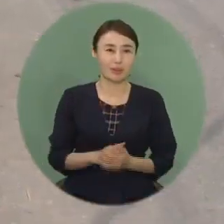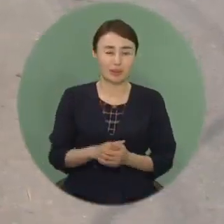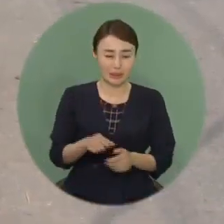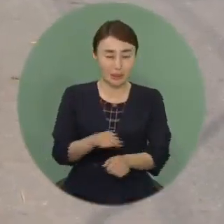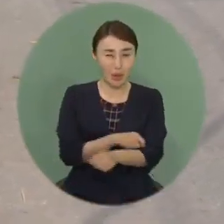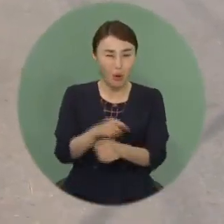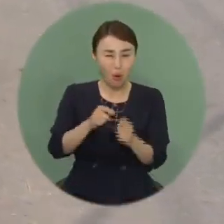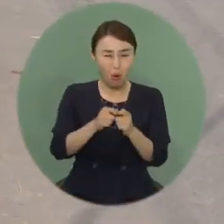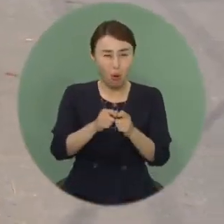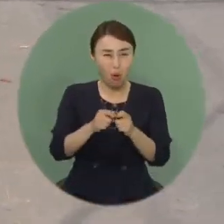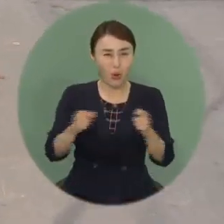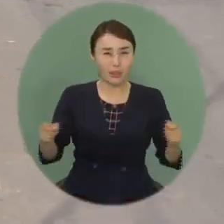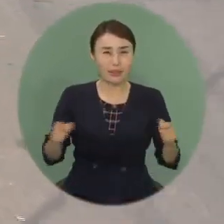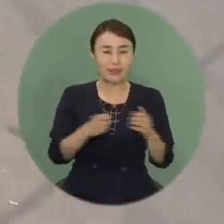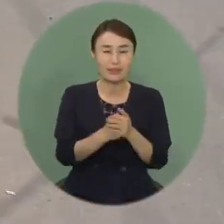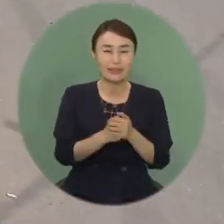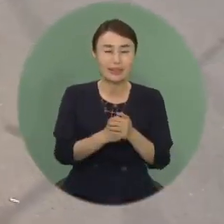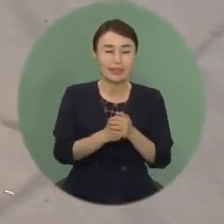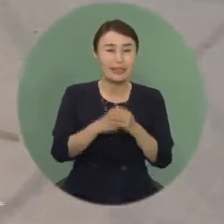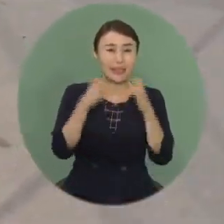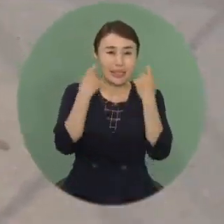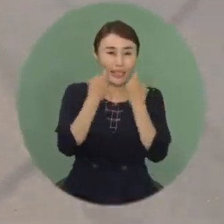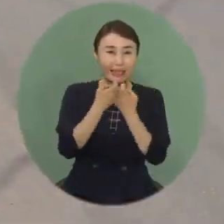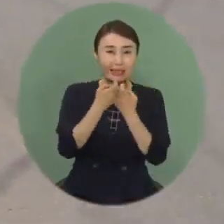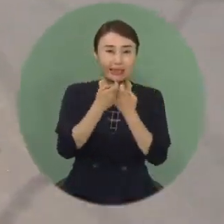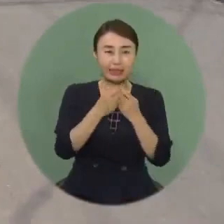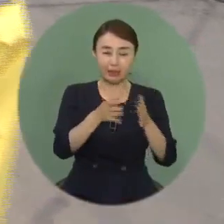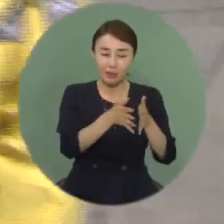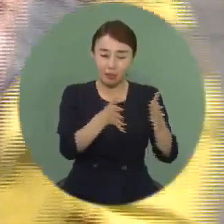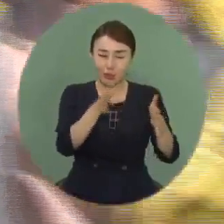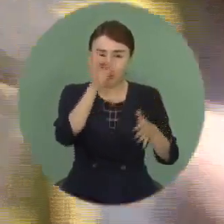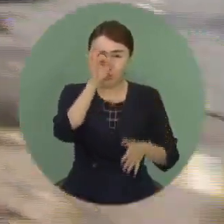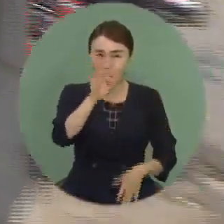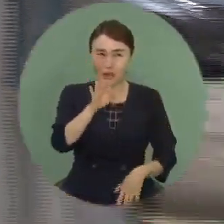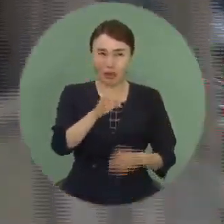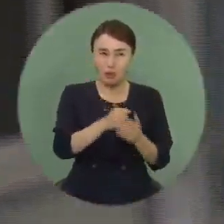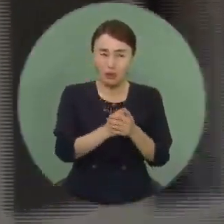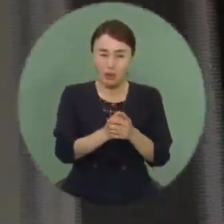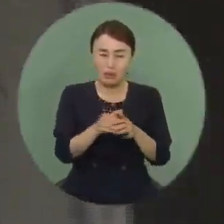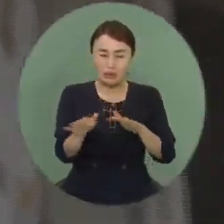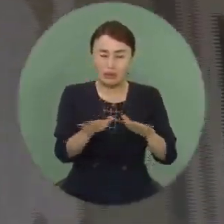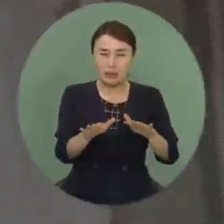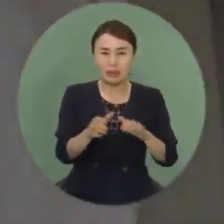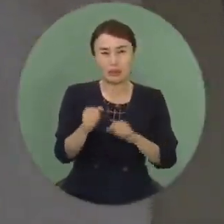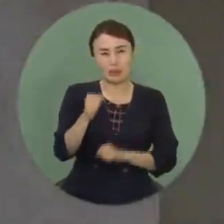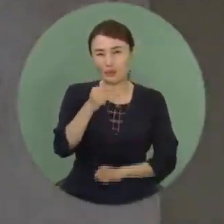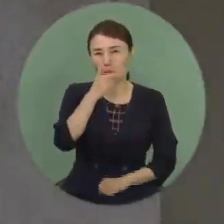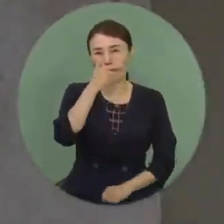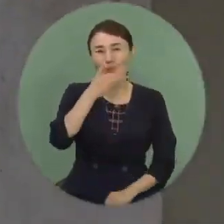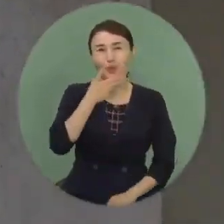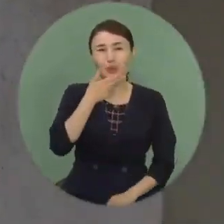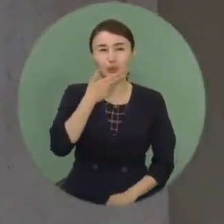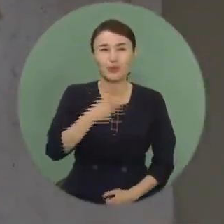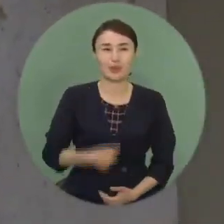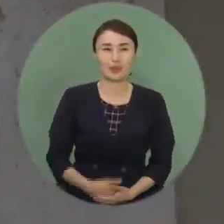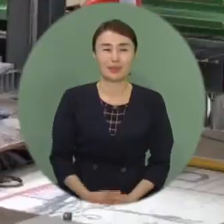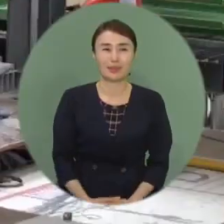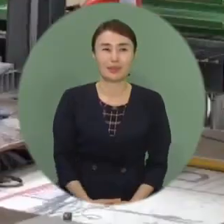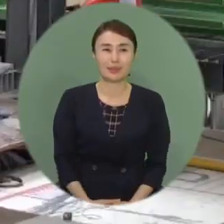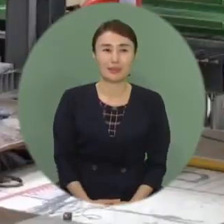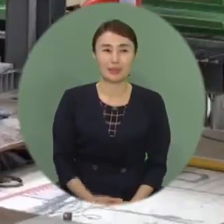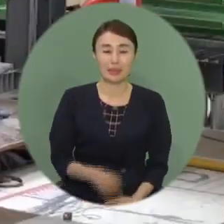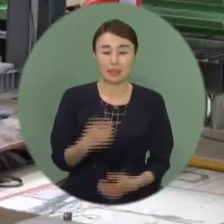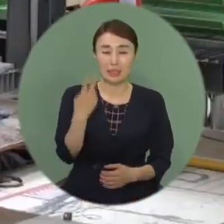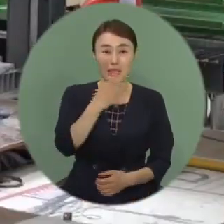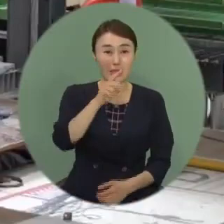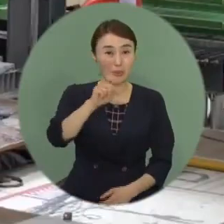특히 이렇게 오래된 민간 건축물의 경우 내진 보강이 전혀 되지 않고 있어 지진의 속수 무 책인 상황입니다